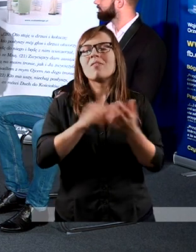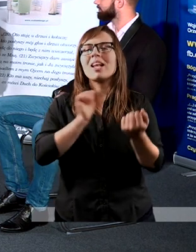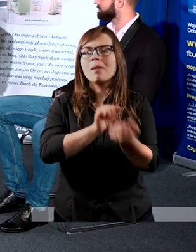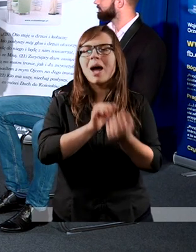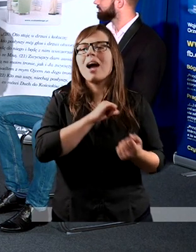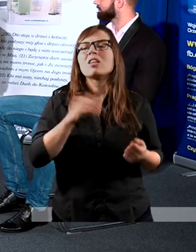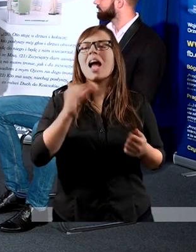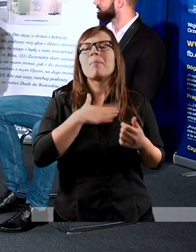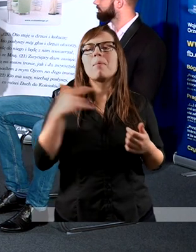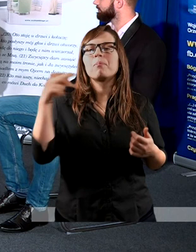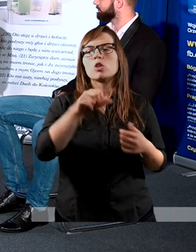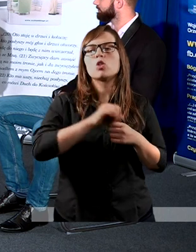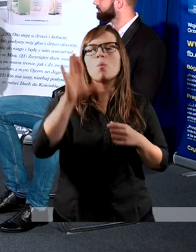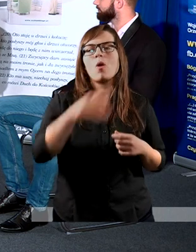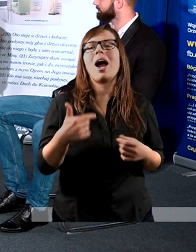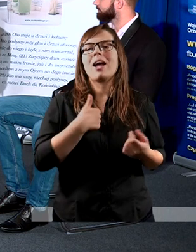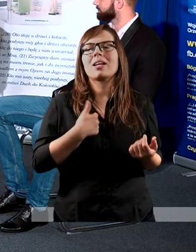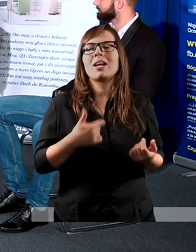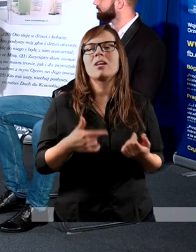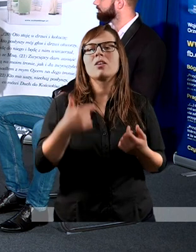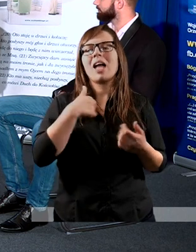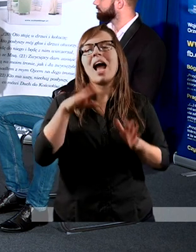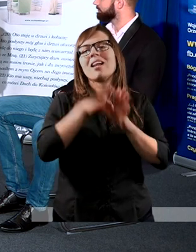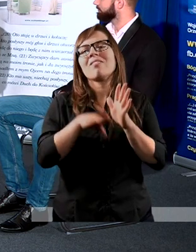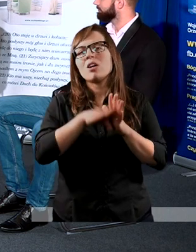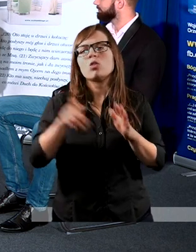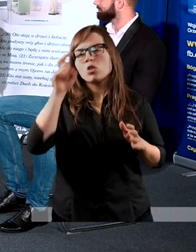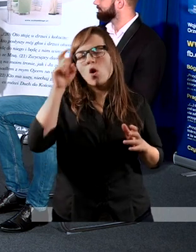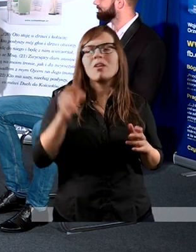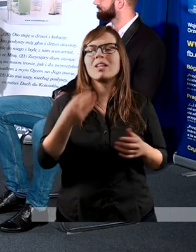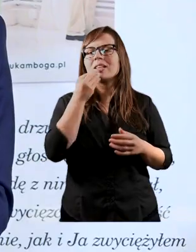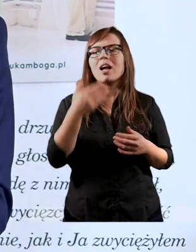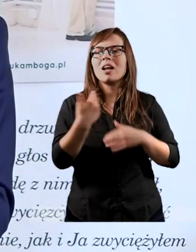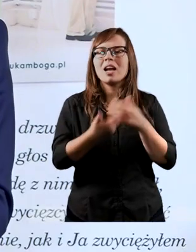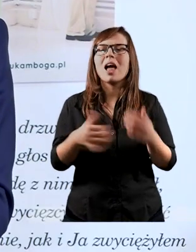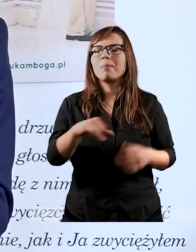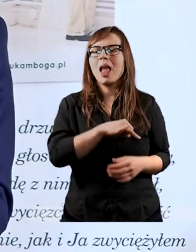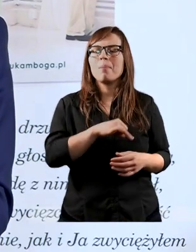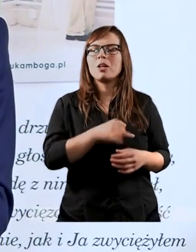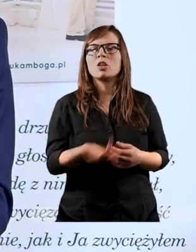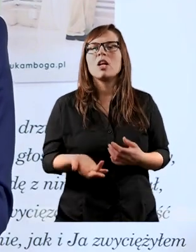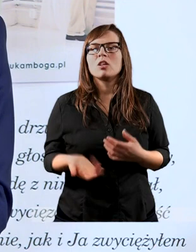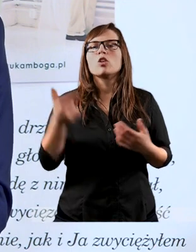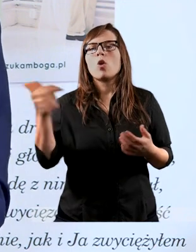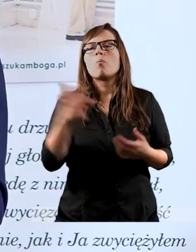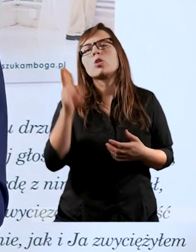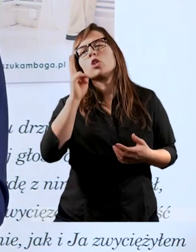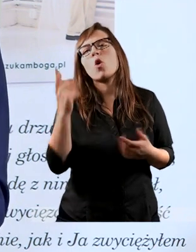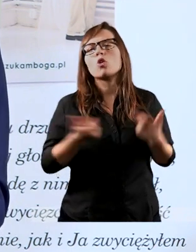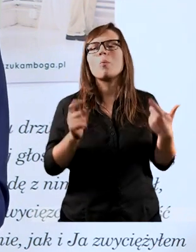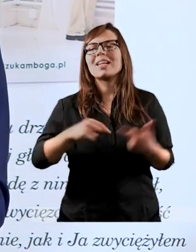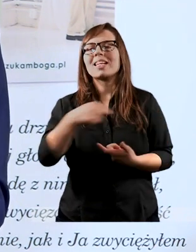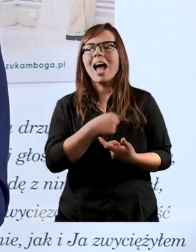zmaga. Jak ja mam przyjść do Pana Boga? Ja, szary, zwykły, zjadacz chleba, grzesznik. Przecież to musi zrobić ktoś za